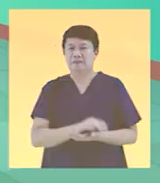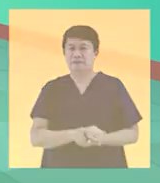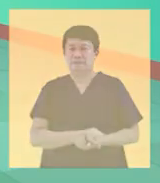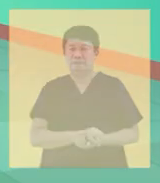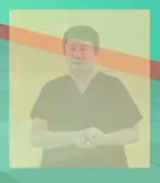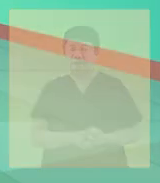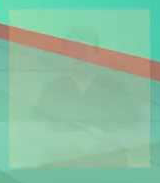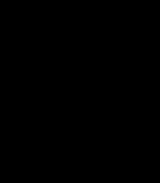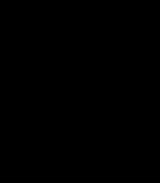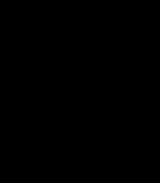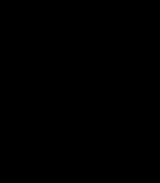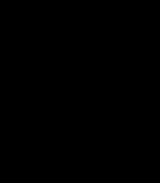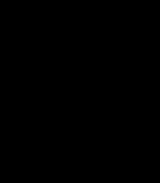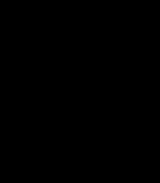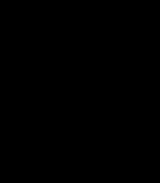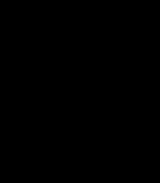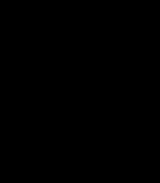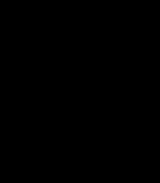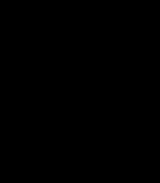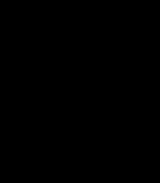Paalam!